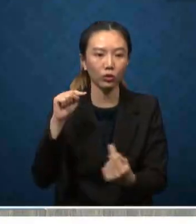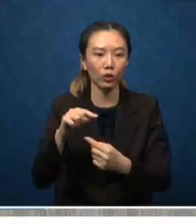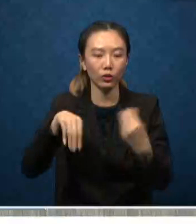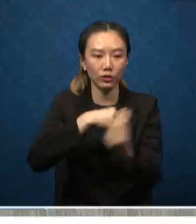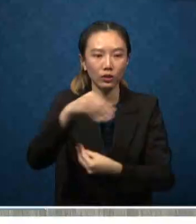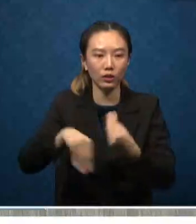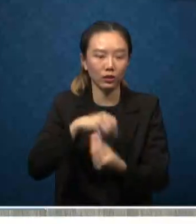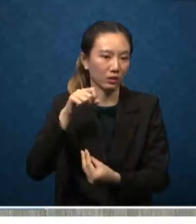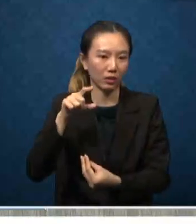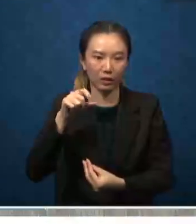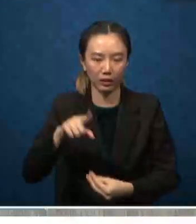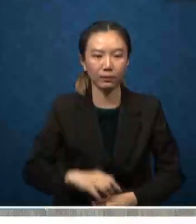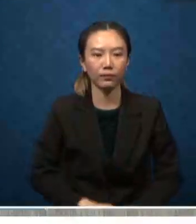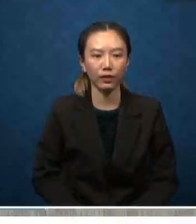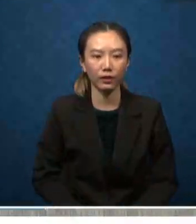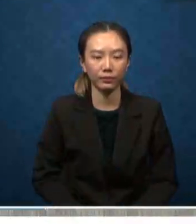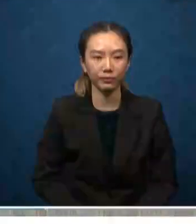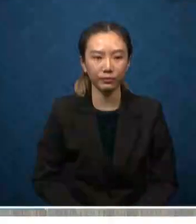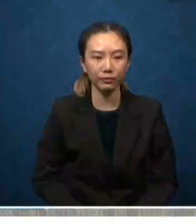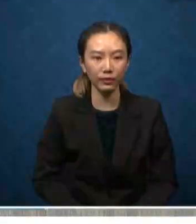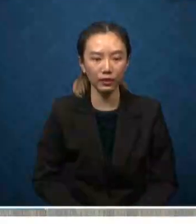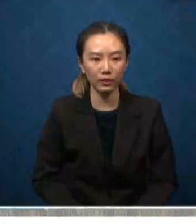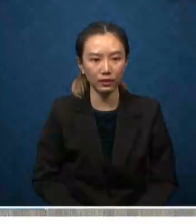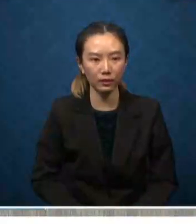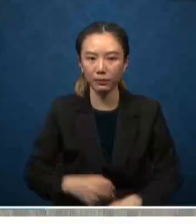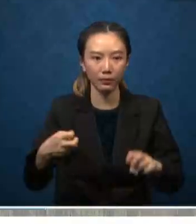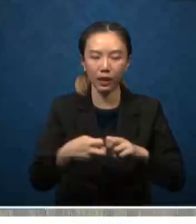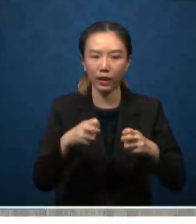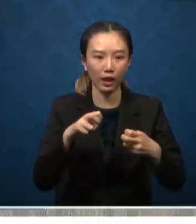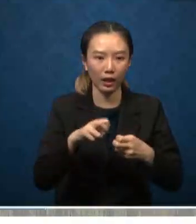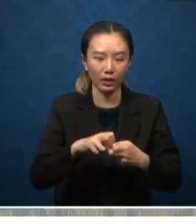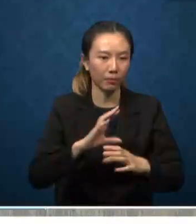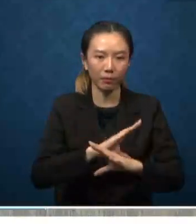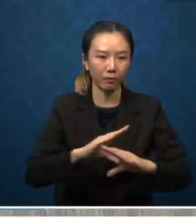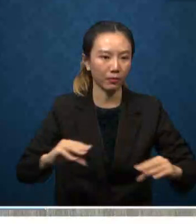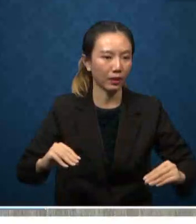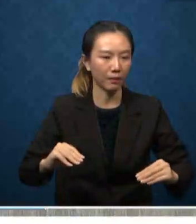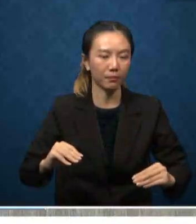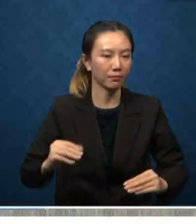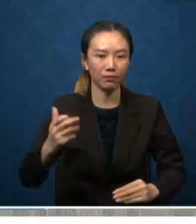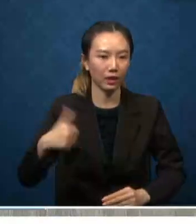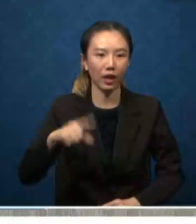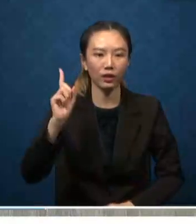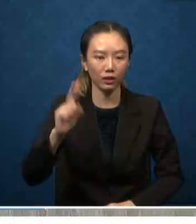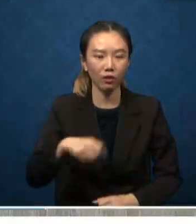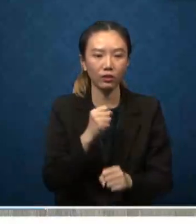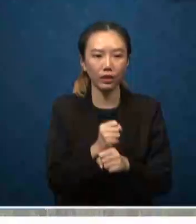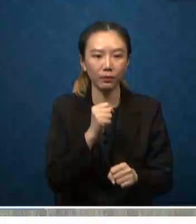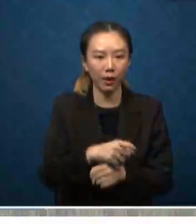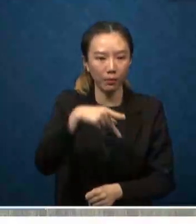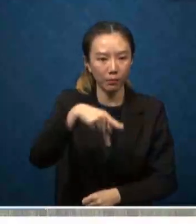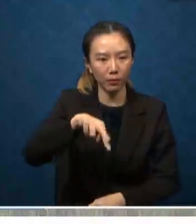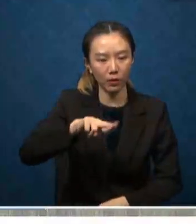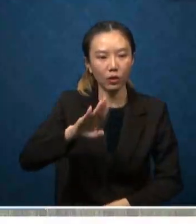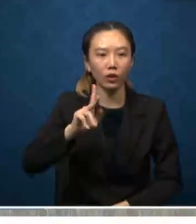ประเทศอย่างรุนแรงโดยมิอาจหลีกเลี่ยงได้ซึ่งหากไม่ตราพระราชกำหนดขึ้น